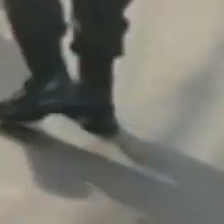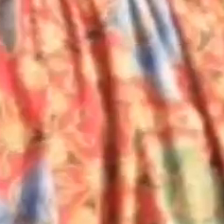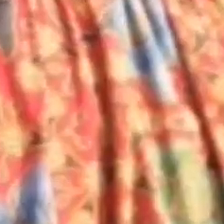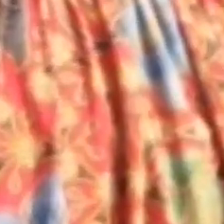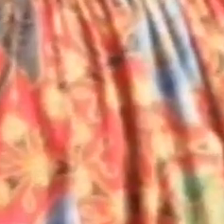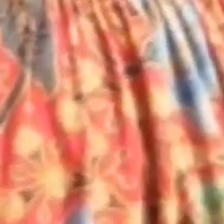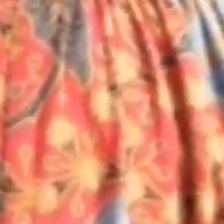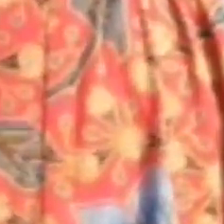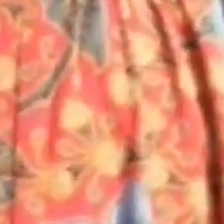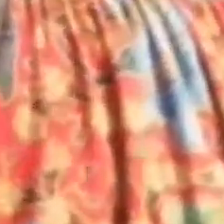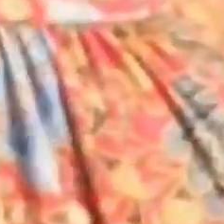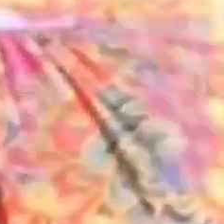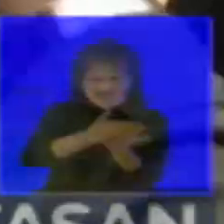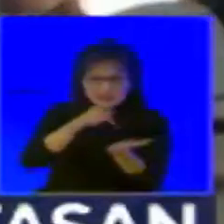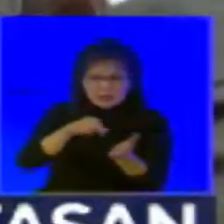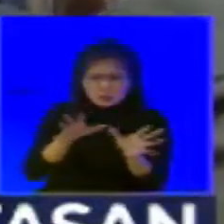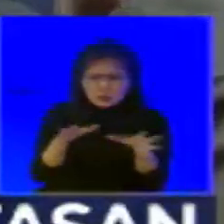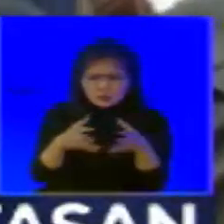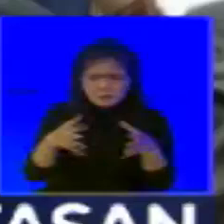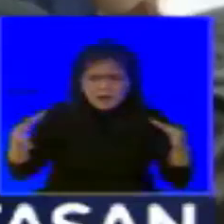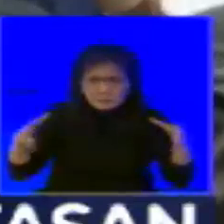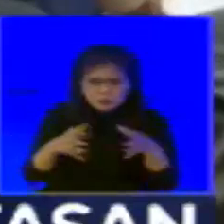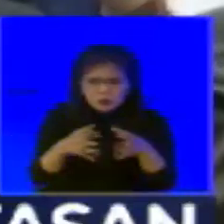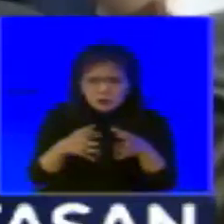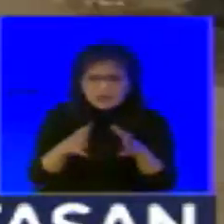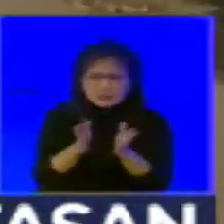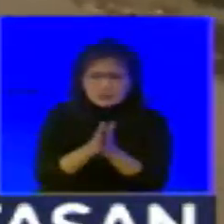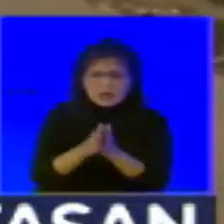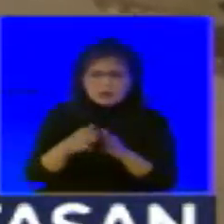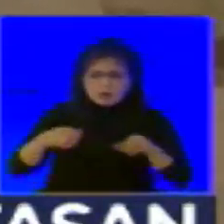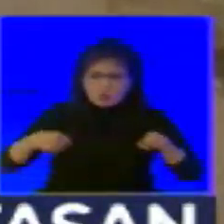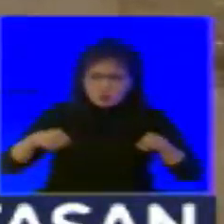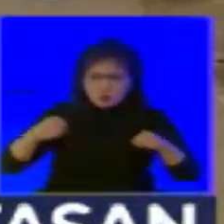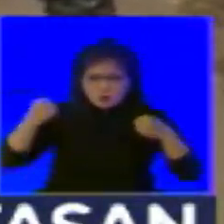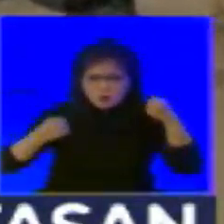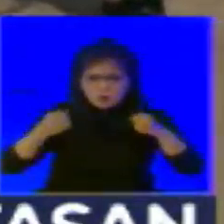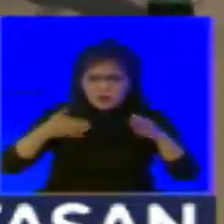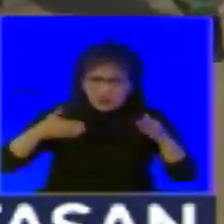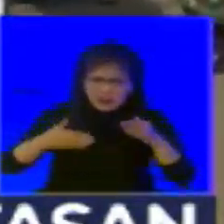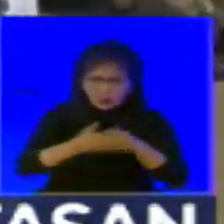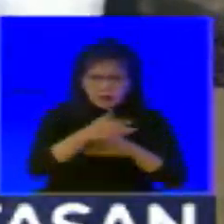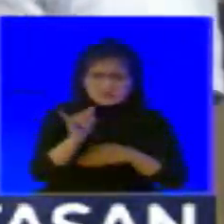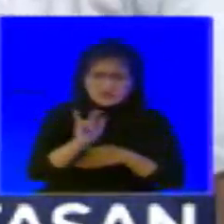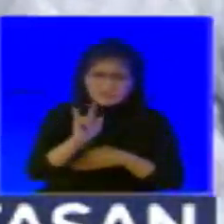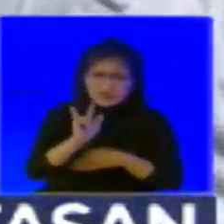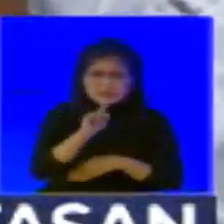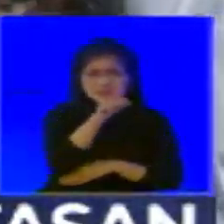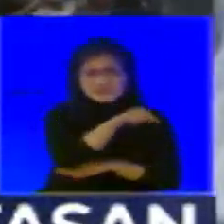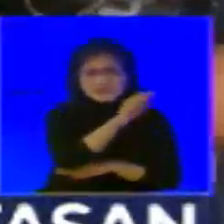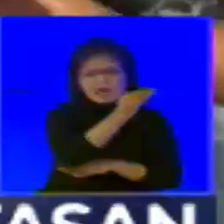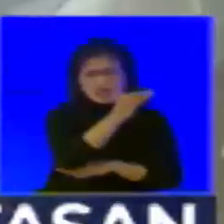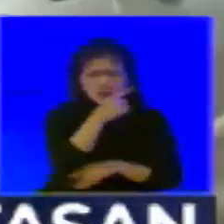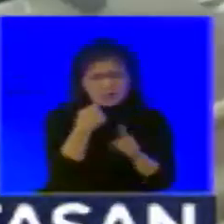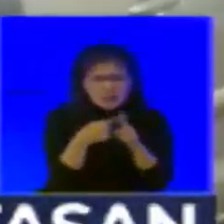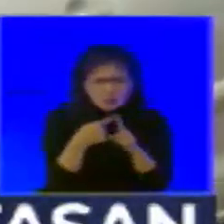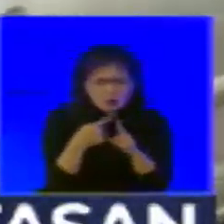wilayah perbatasan dilakukan petugas gabungan. Setiap kendaraan yang melintas dari arah Bekasi menuju Jakarta dilakukan penghitungan. Hasilnya, kendaraan yang